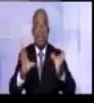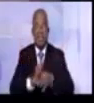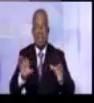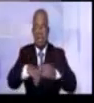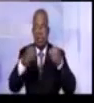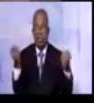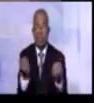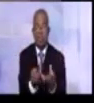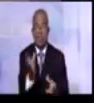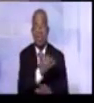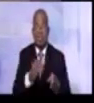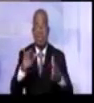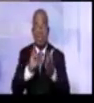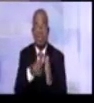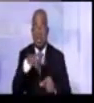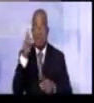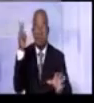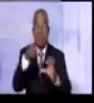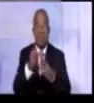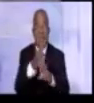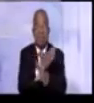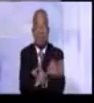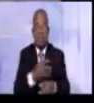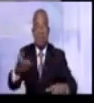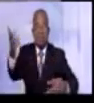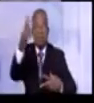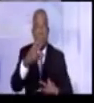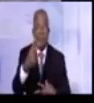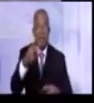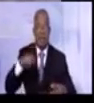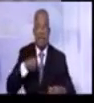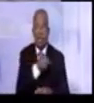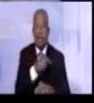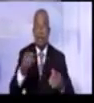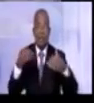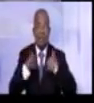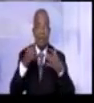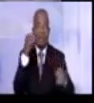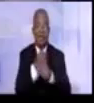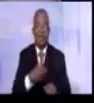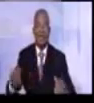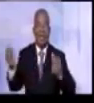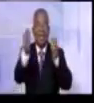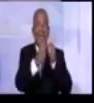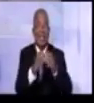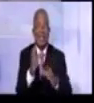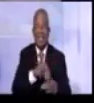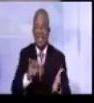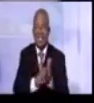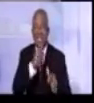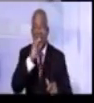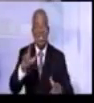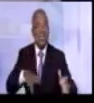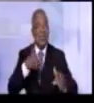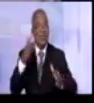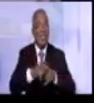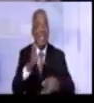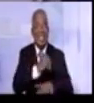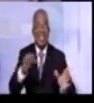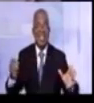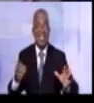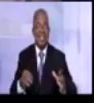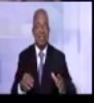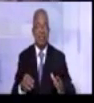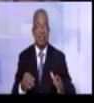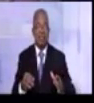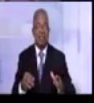sa place de plaque tournante de l'Afrique occidentale. Nous avons travaillé en synergie et c'est pour nous une fierté de défendre les idéaux de